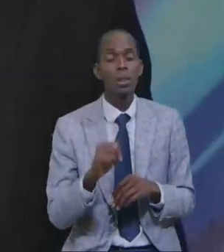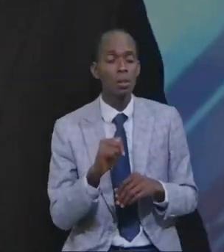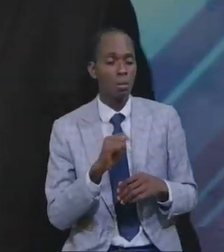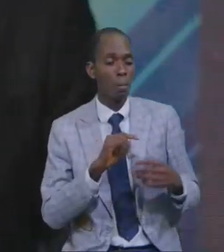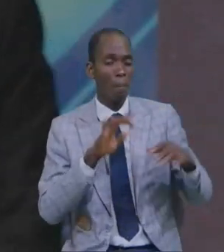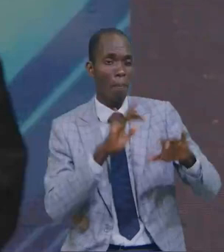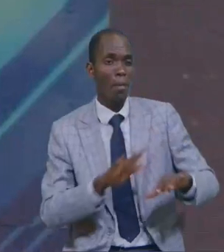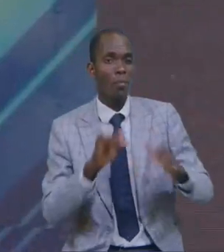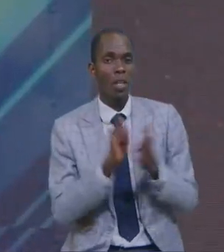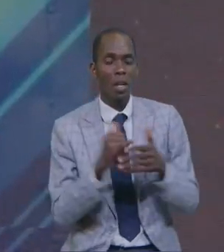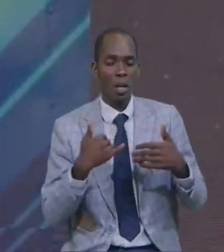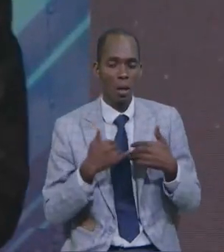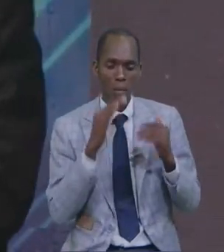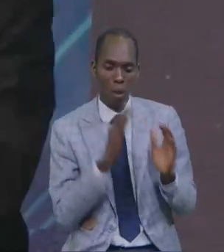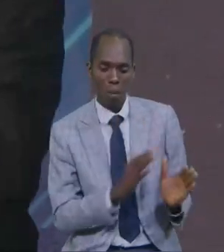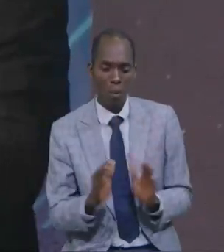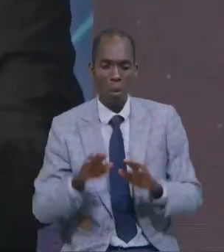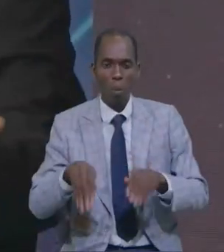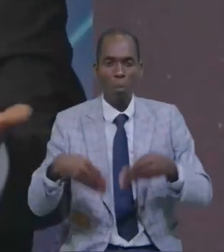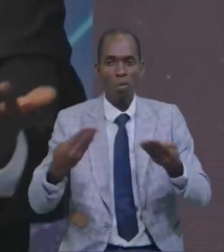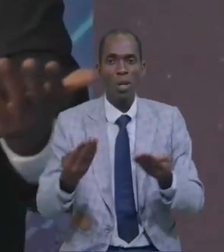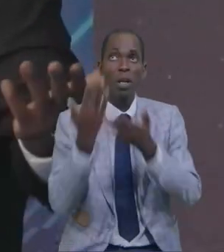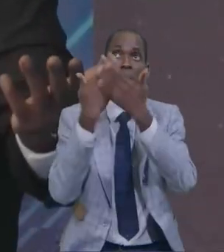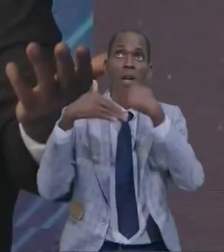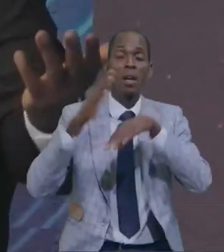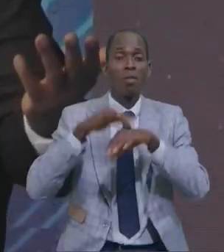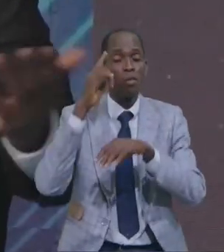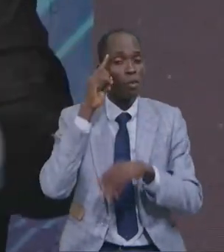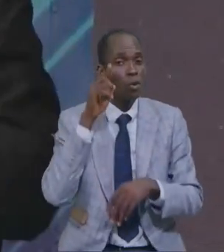reconnaissants. Alors il dit,